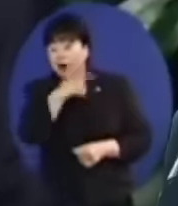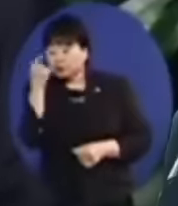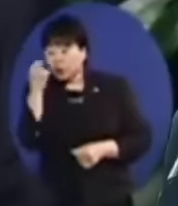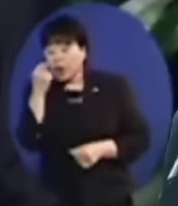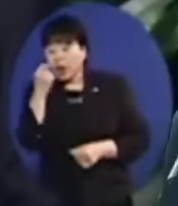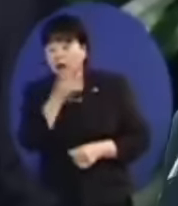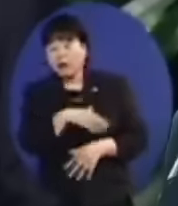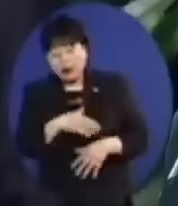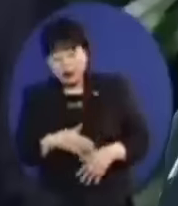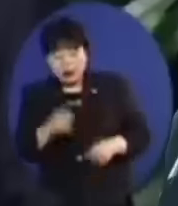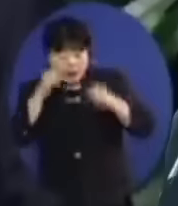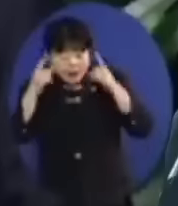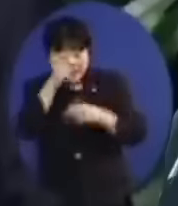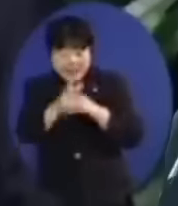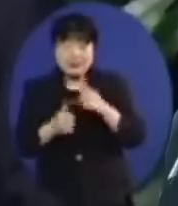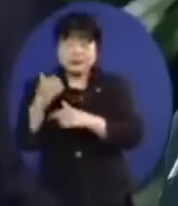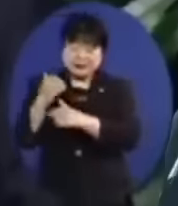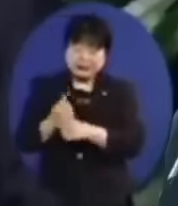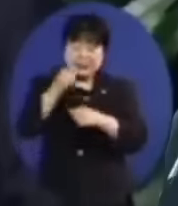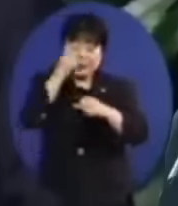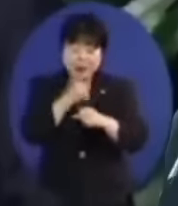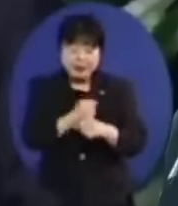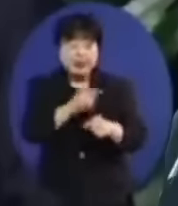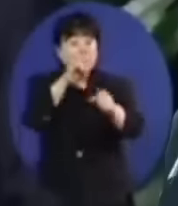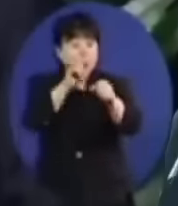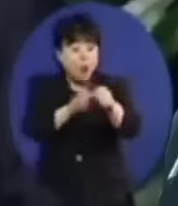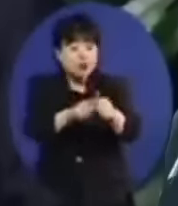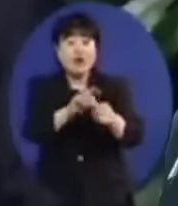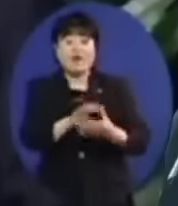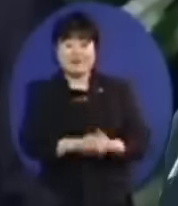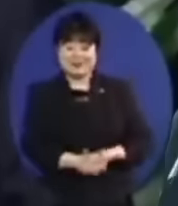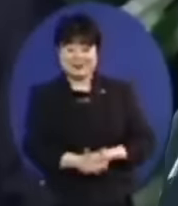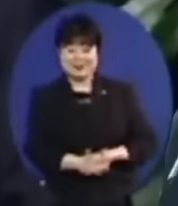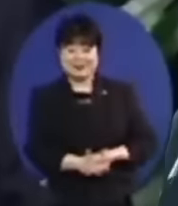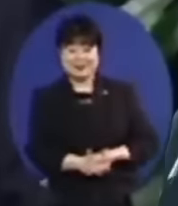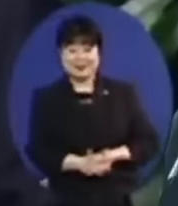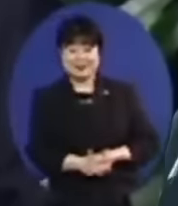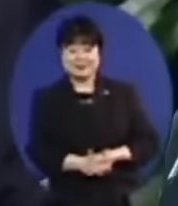무례하던 것을 늘 깨달아 하나님을 의지하게 만들기 위한 것입니다.